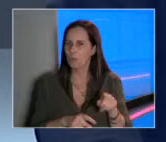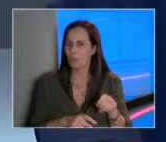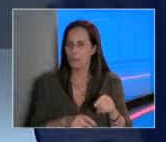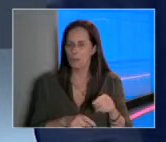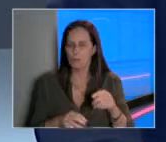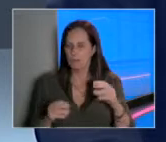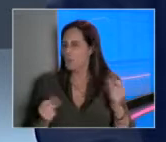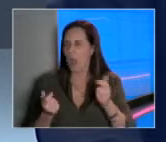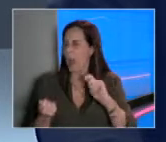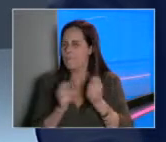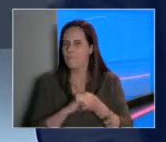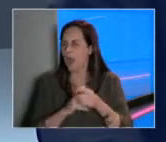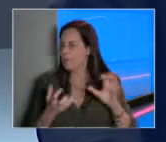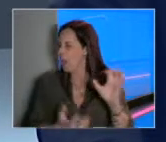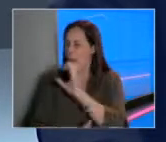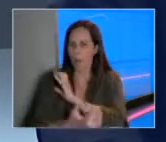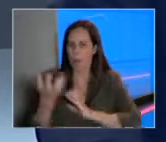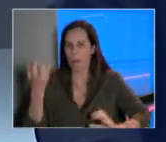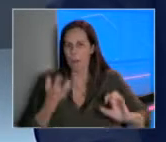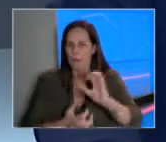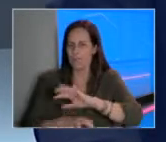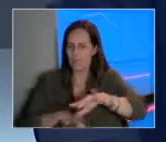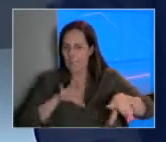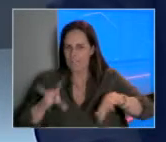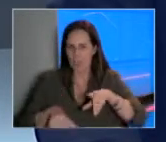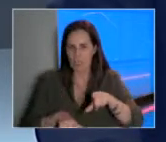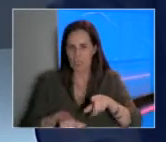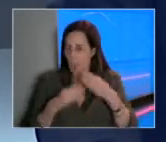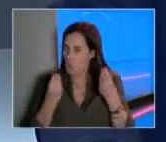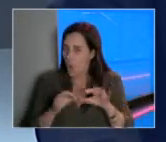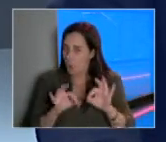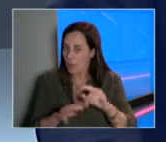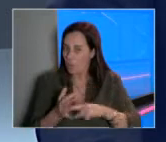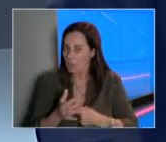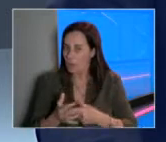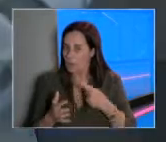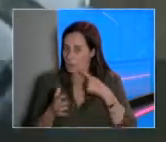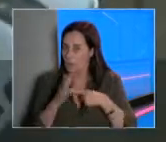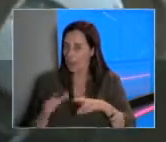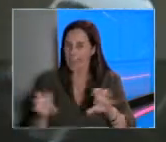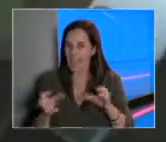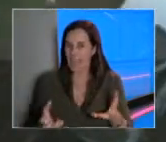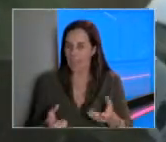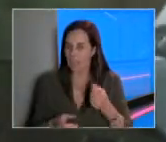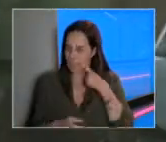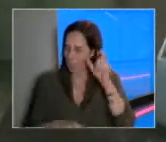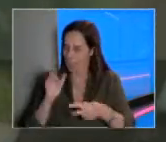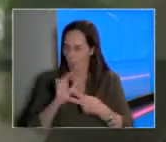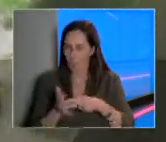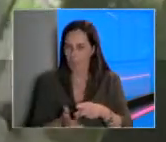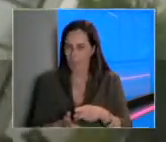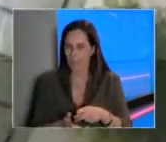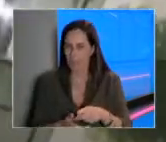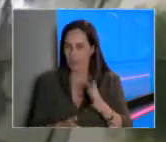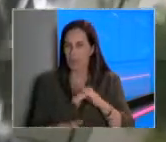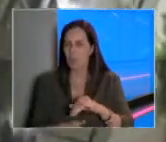קליק באצבעות, פתאום הופכת למאומה גדולה ולביזה, זה משרת את המטרה, זה מראה את הכעס. ראיתי פוליטיקאי כאן